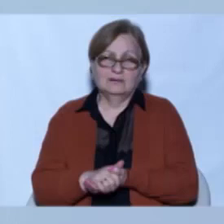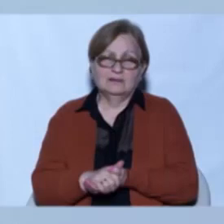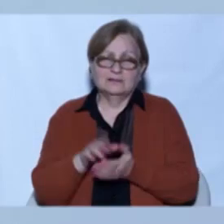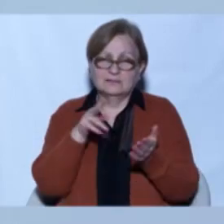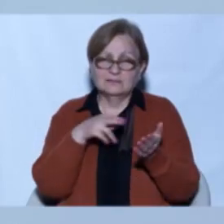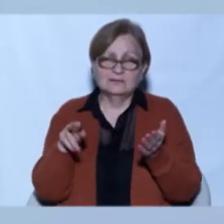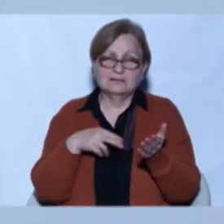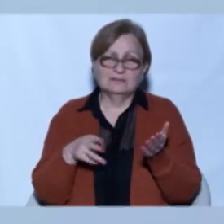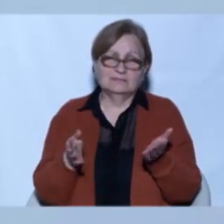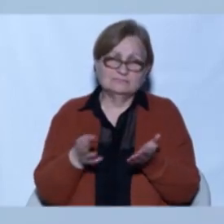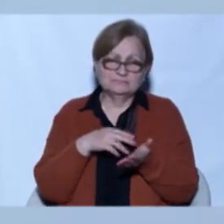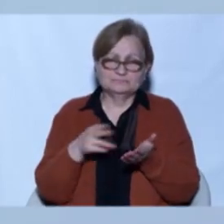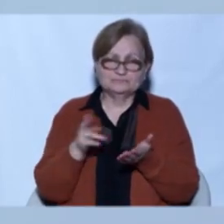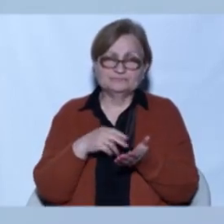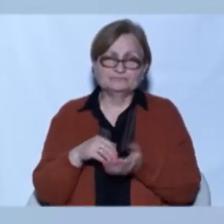დათვალიერო და